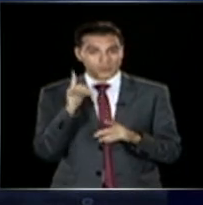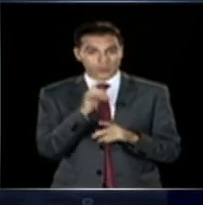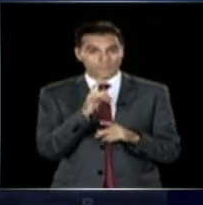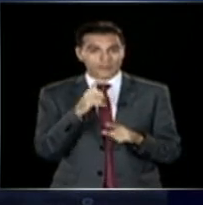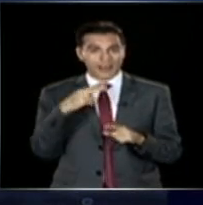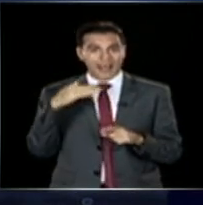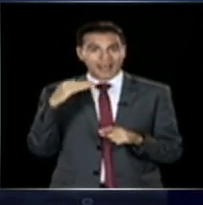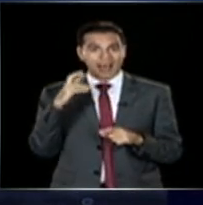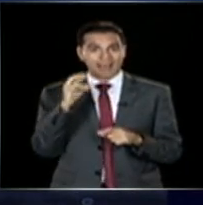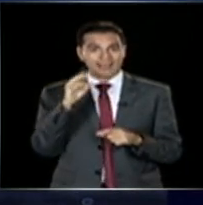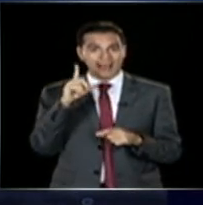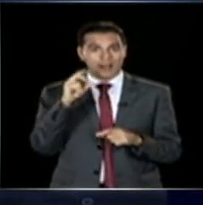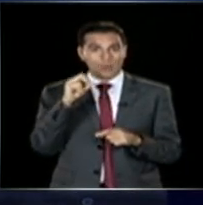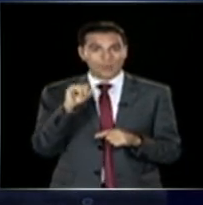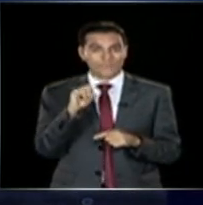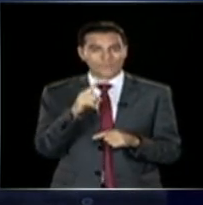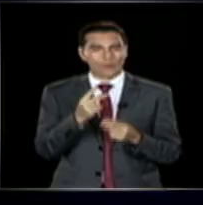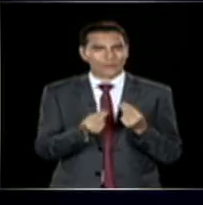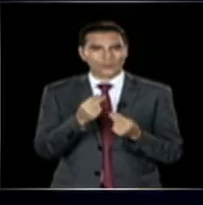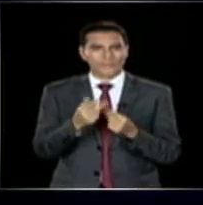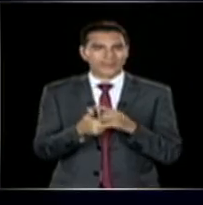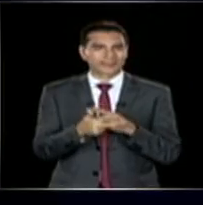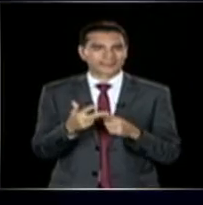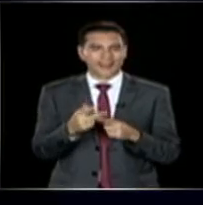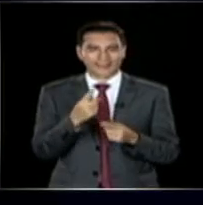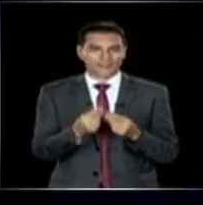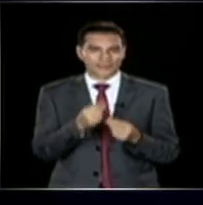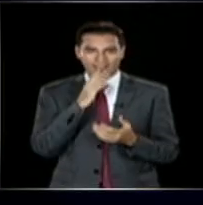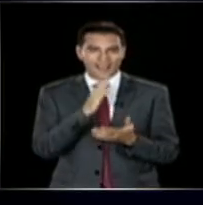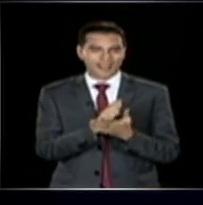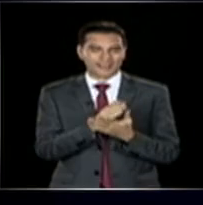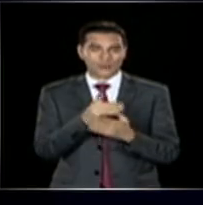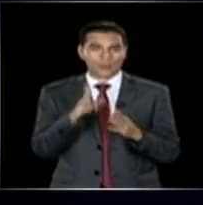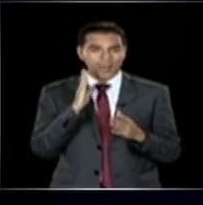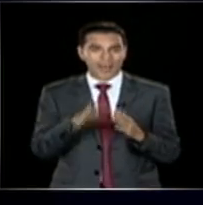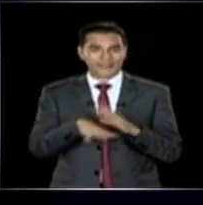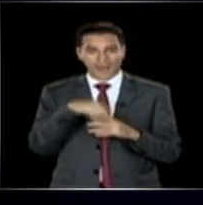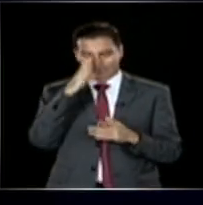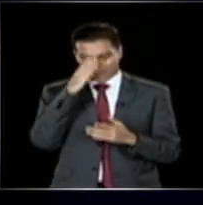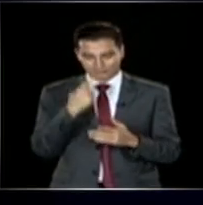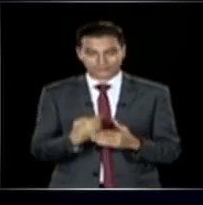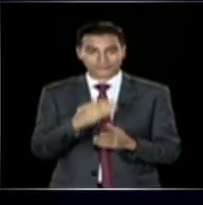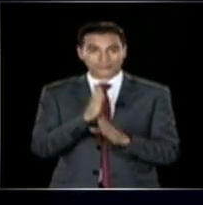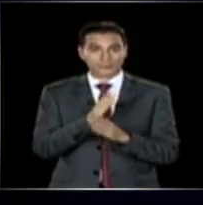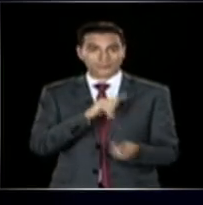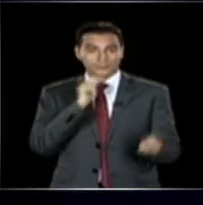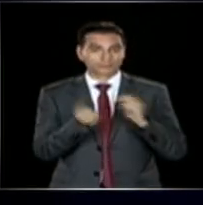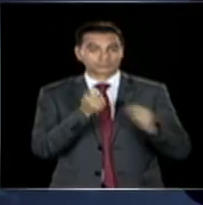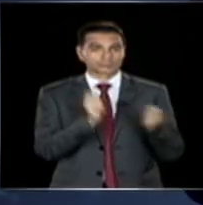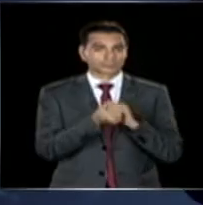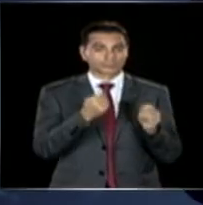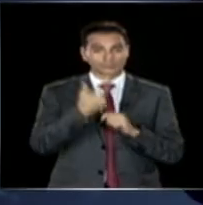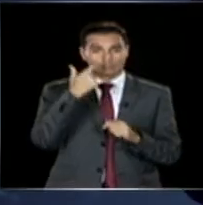حزلقوم؟ هم دمهم خفيف، التلاته دمهم خفيف الحقيقه، وهو قادر يجسد التلات شخصيات بشكل